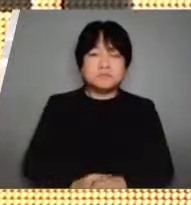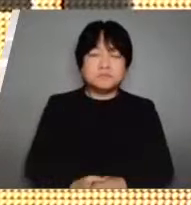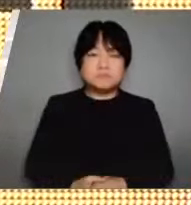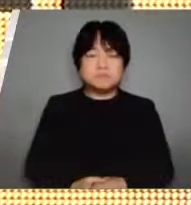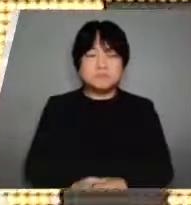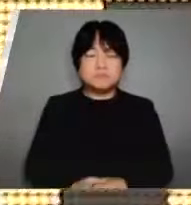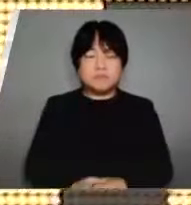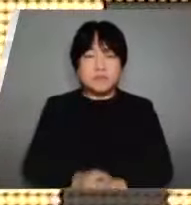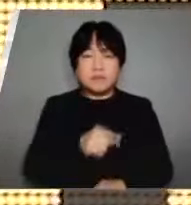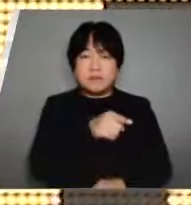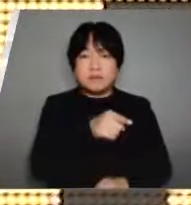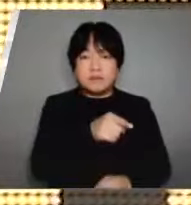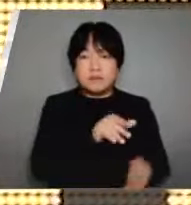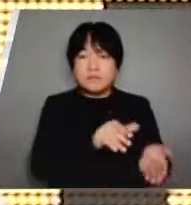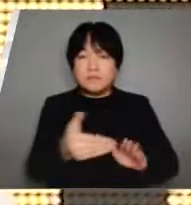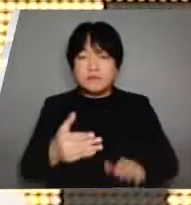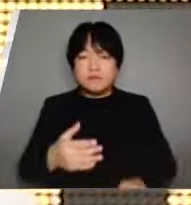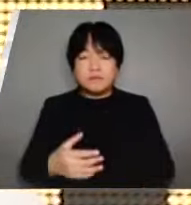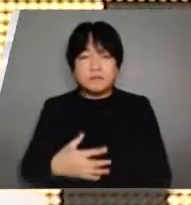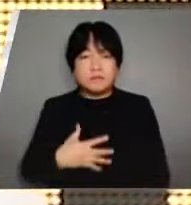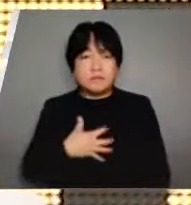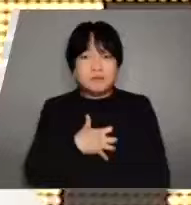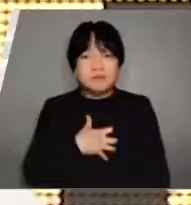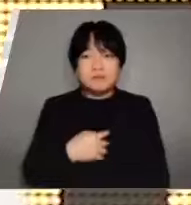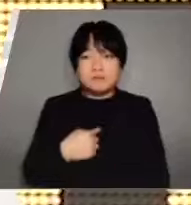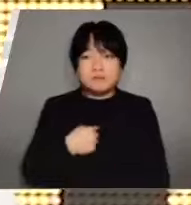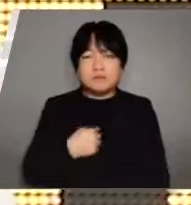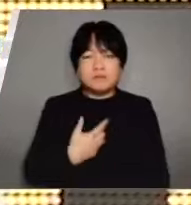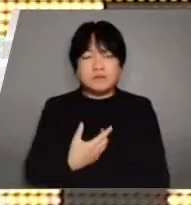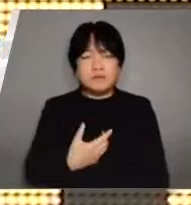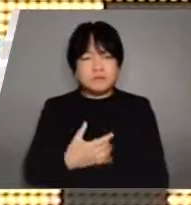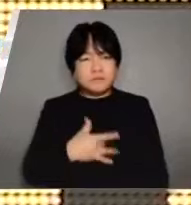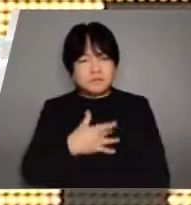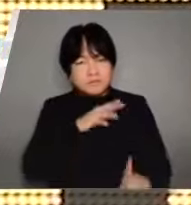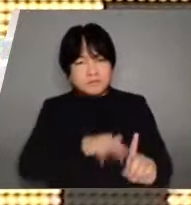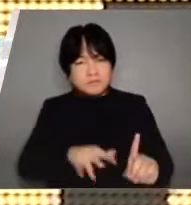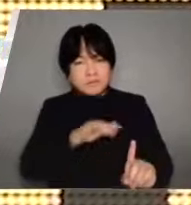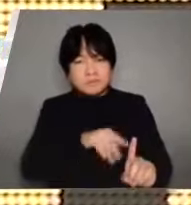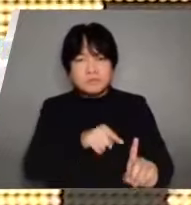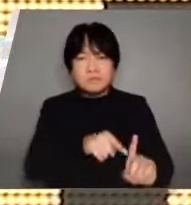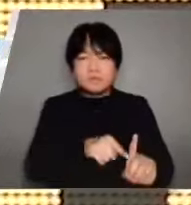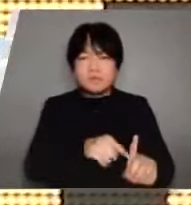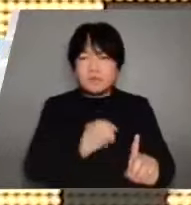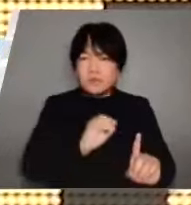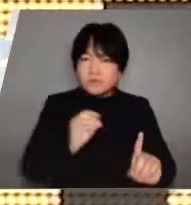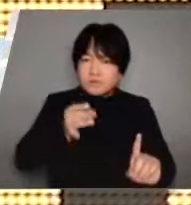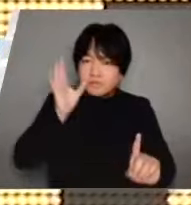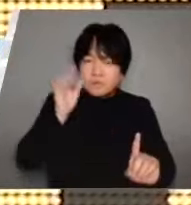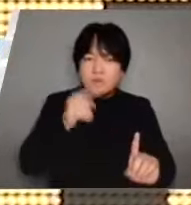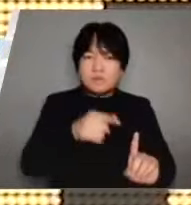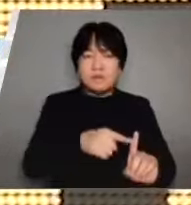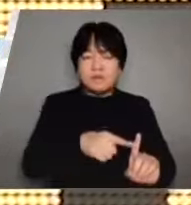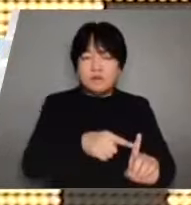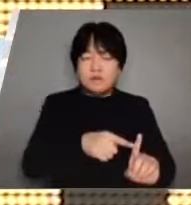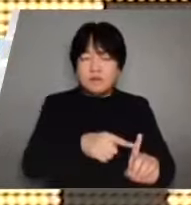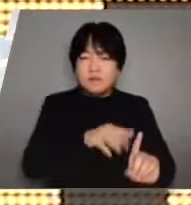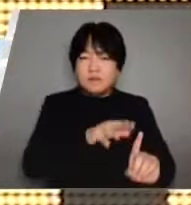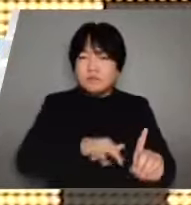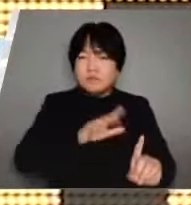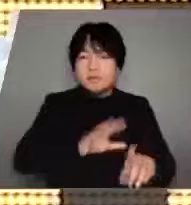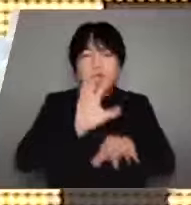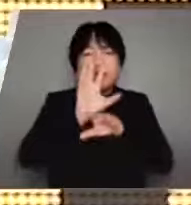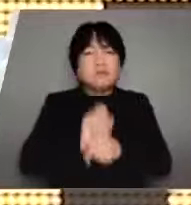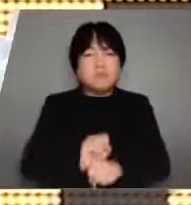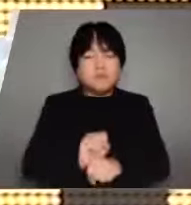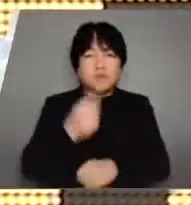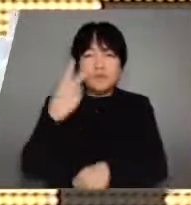heart attack. Wala siyang risk factors maliban sa araw-araw siyang nag-vape for the past 2 years bago